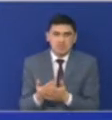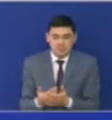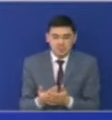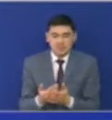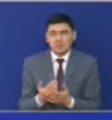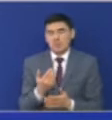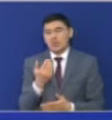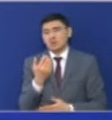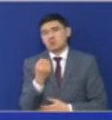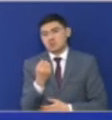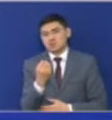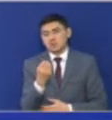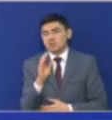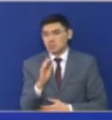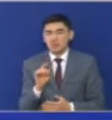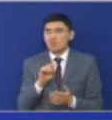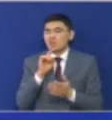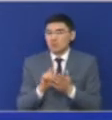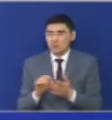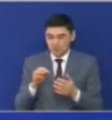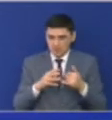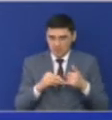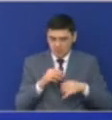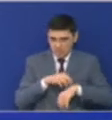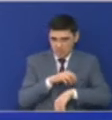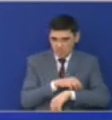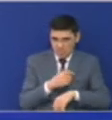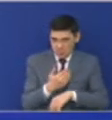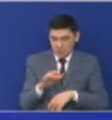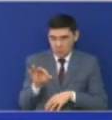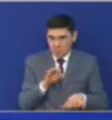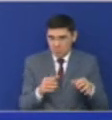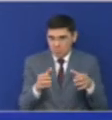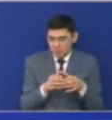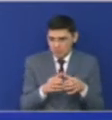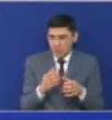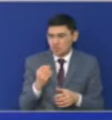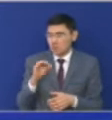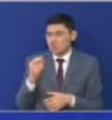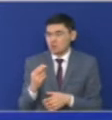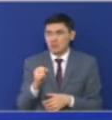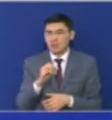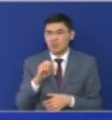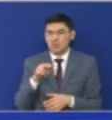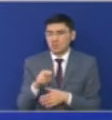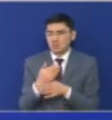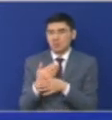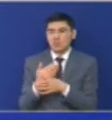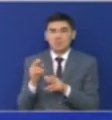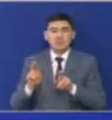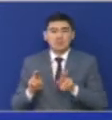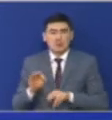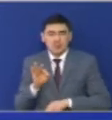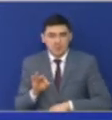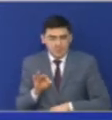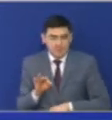повестке дня состоится утверждение состава земельной комиссии, внесение изменений в правила оказания социальной помощи, установление размеров и